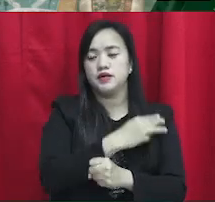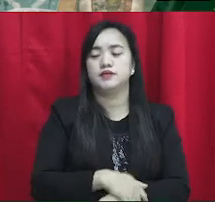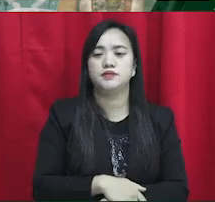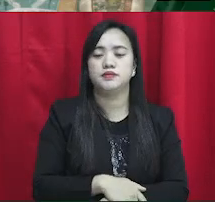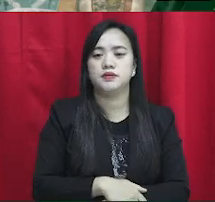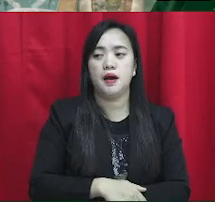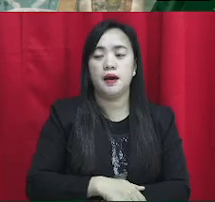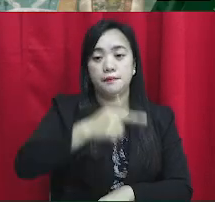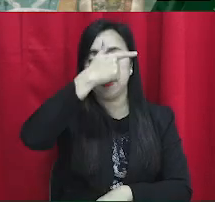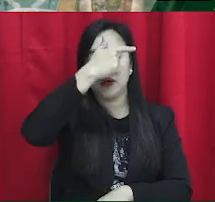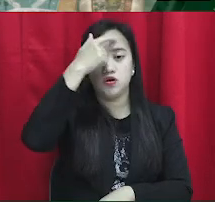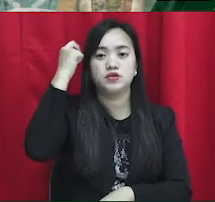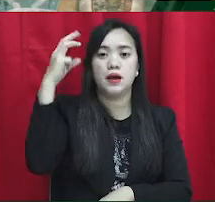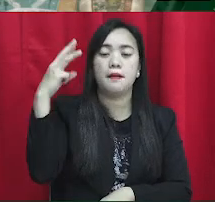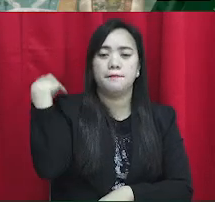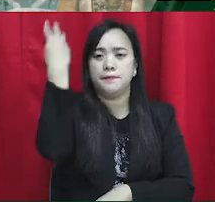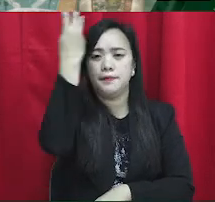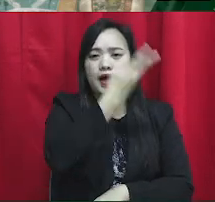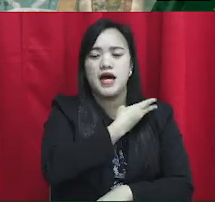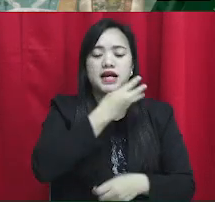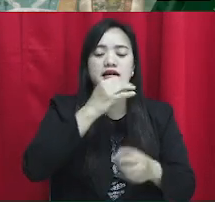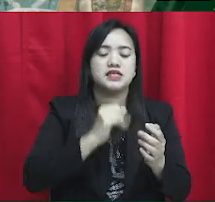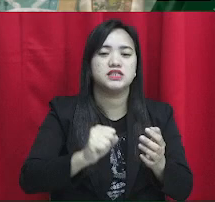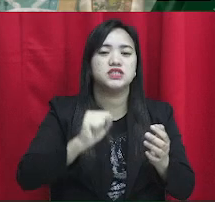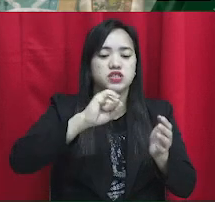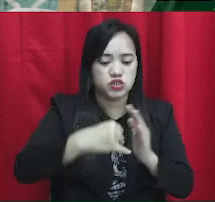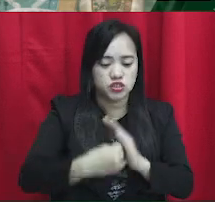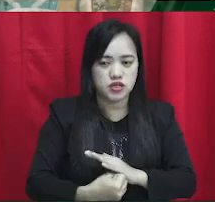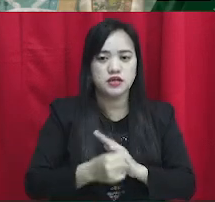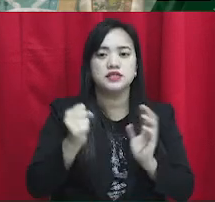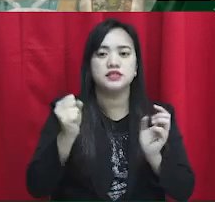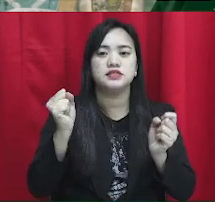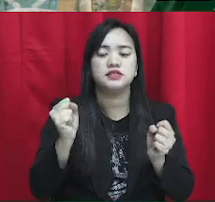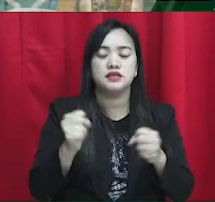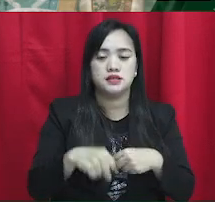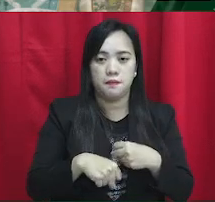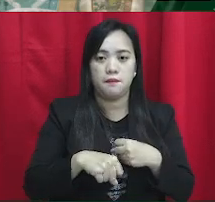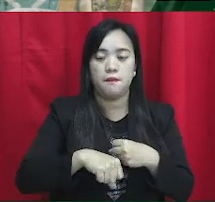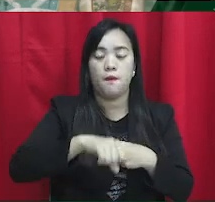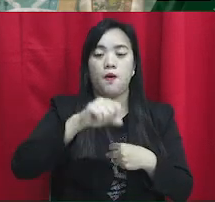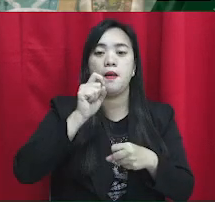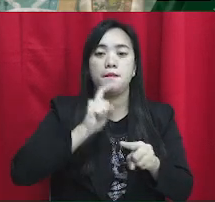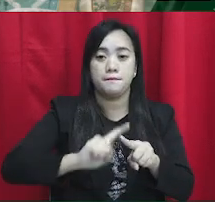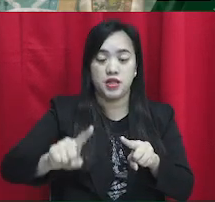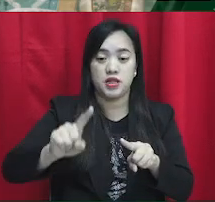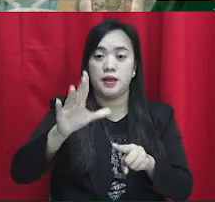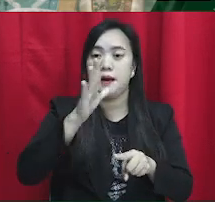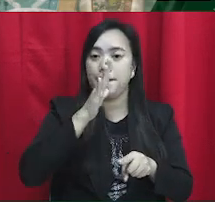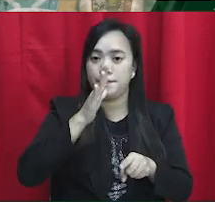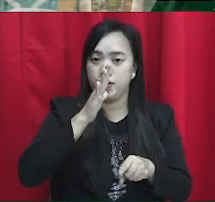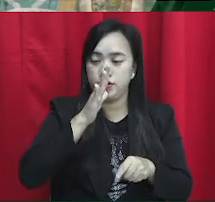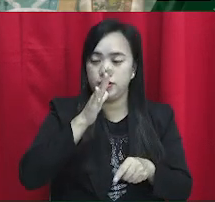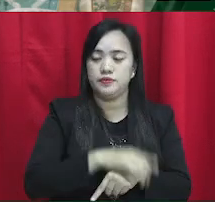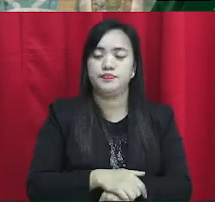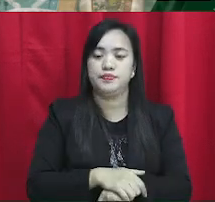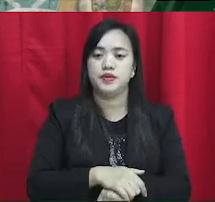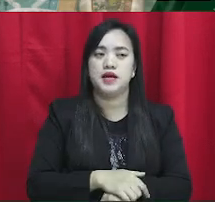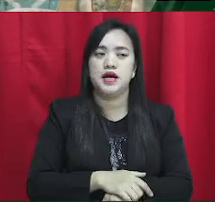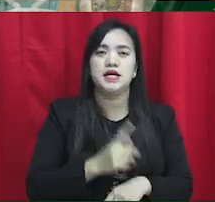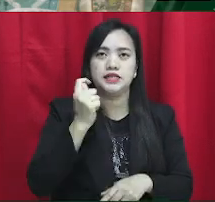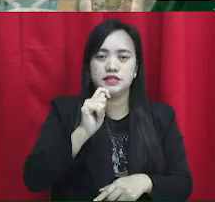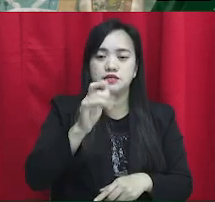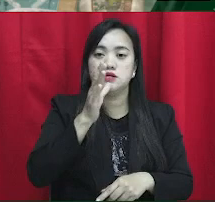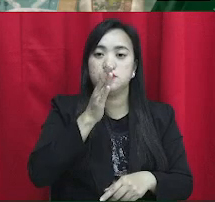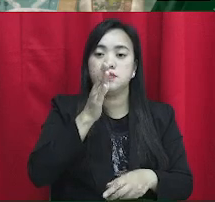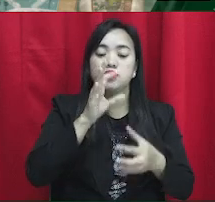sa pagdating sa whom to worship, yung mga ganyan, mga kapatid. Hindi po yan. Pero mga kapatid, hindi natin pwedeng iset aside